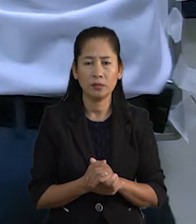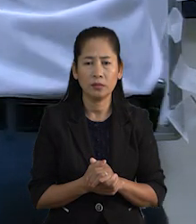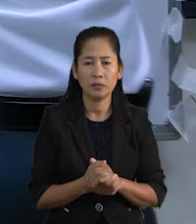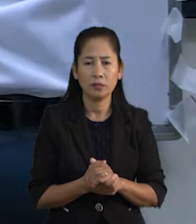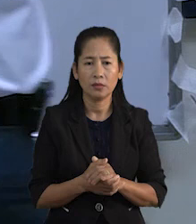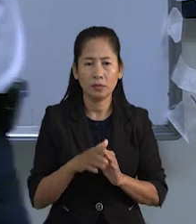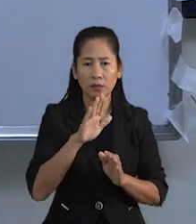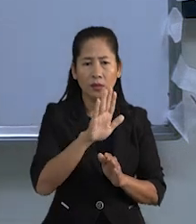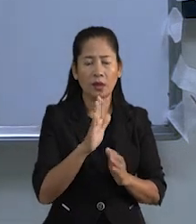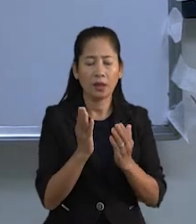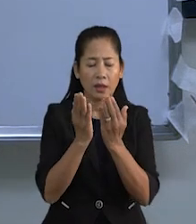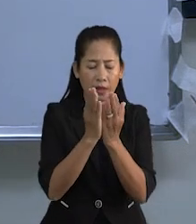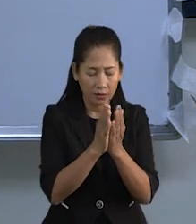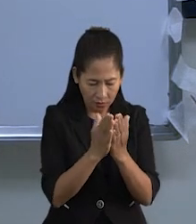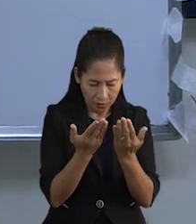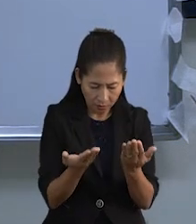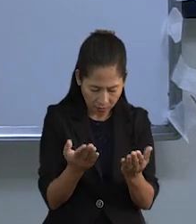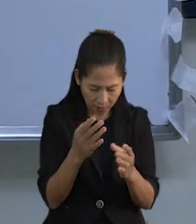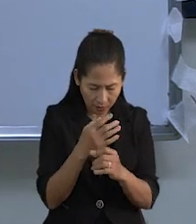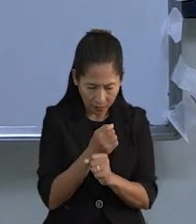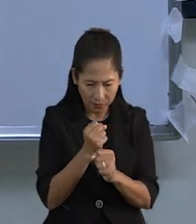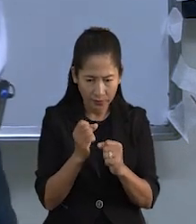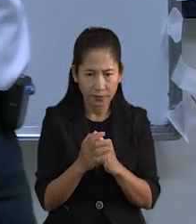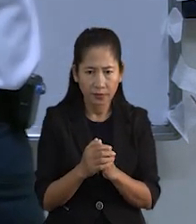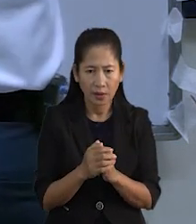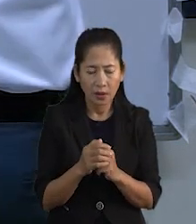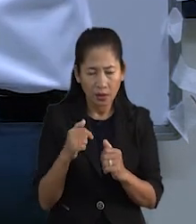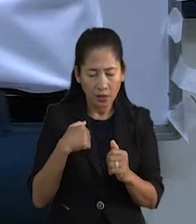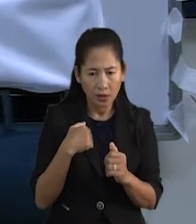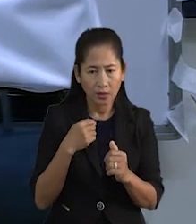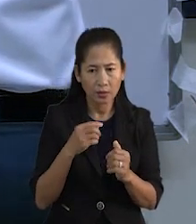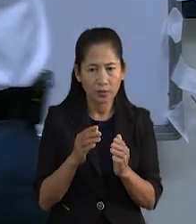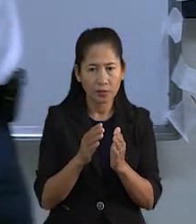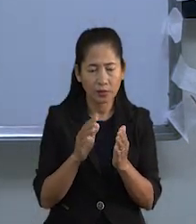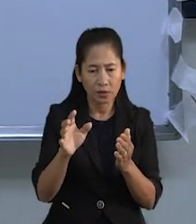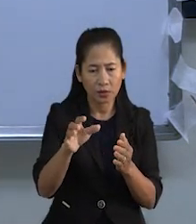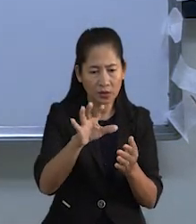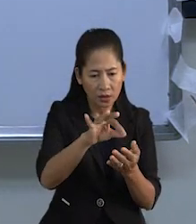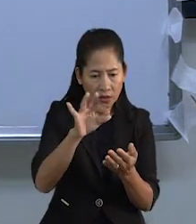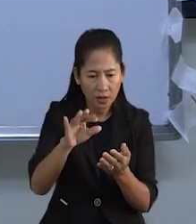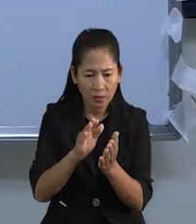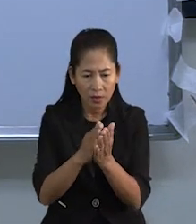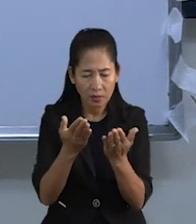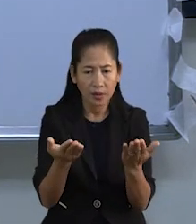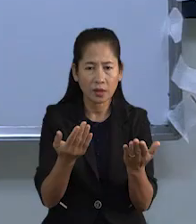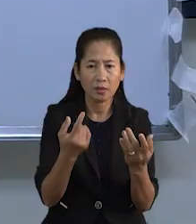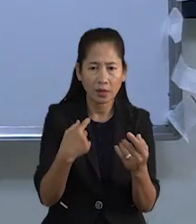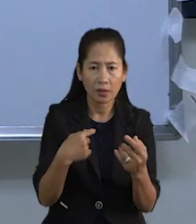កូនអាចអាននៅក្នុងសៀវភៅកូនក៏បានណាកូនណាព្រោះលោកគ្រូយកចេញពីក្នុងសៀវភៅមកទេ